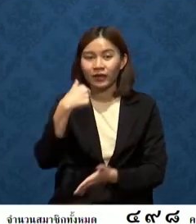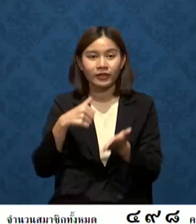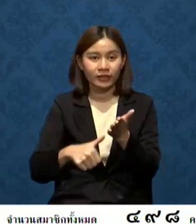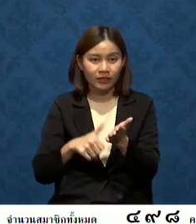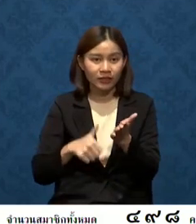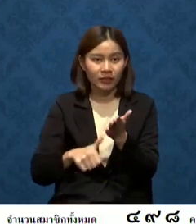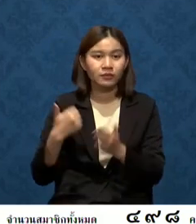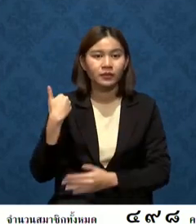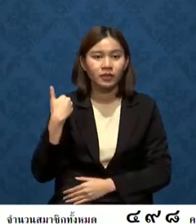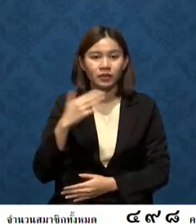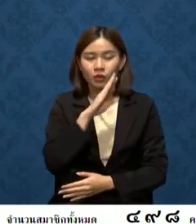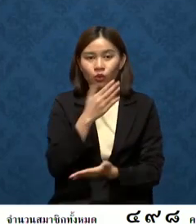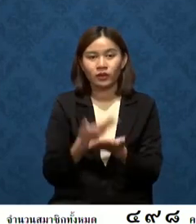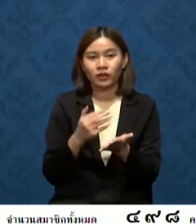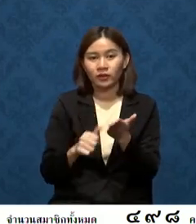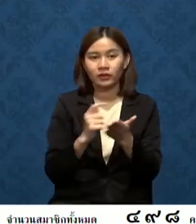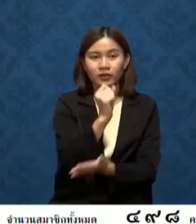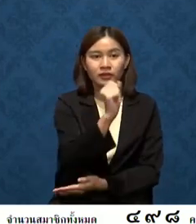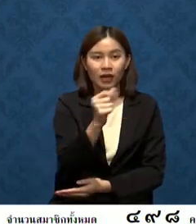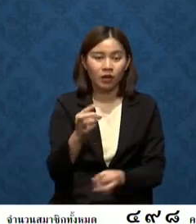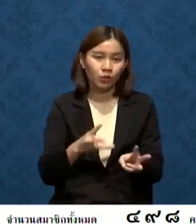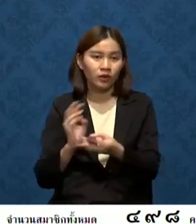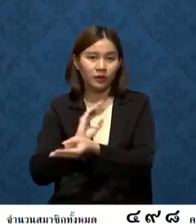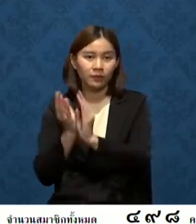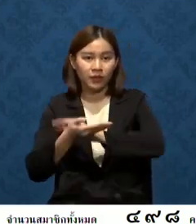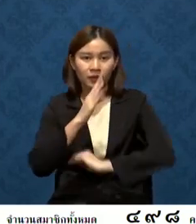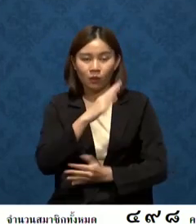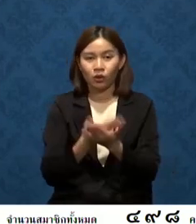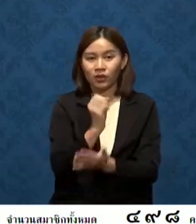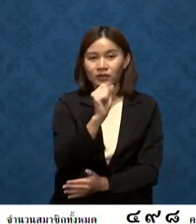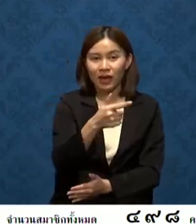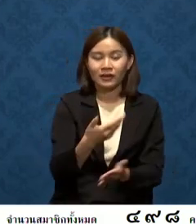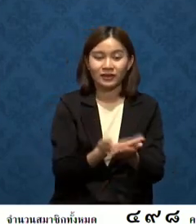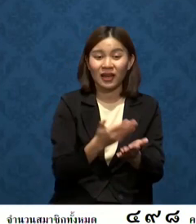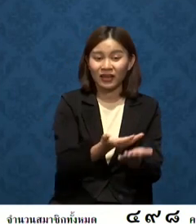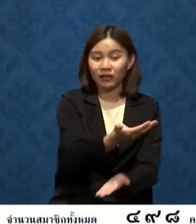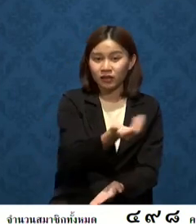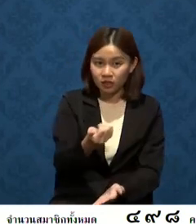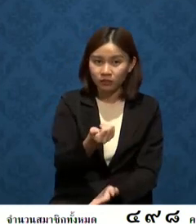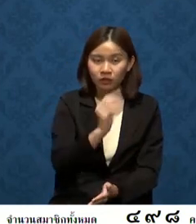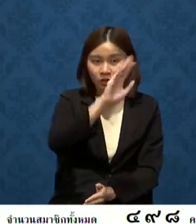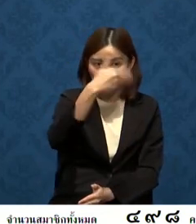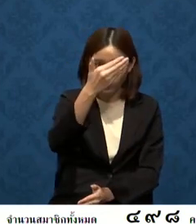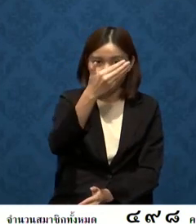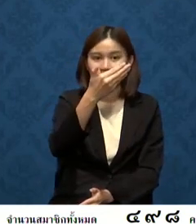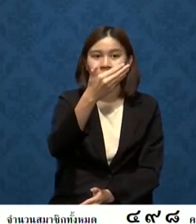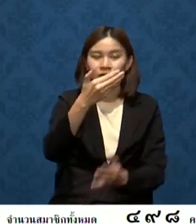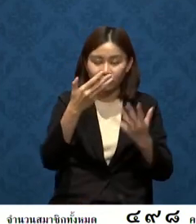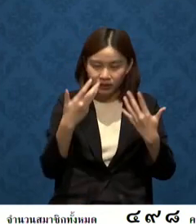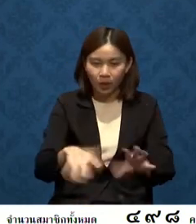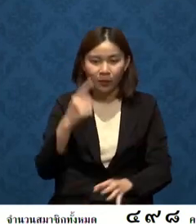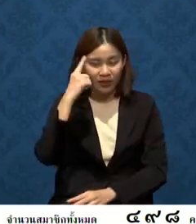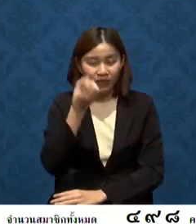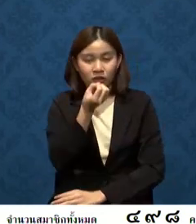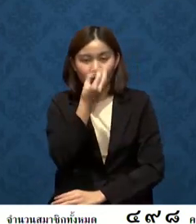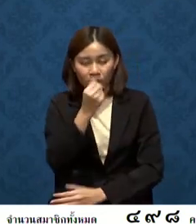ถ้าไปใช้หนี้ก็ให้เปลี่ยนวิธีคือถ้าไปจ่ายให้ไปจ่ายเงินต้นก่อนให้คิดเงินต้นก่อนแล้วไปคิดดอก